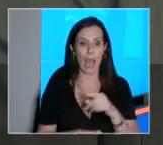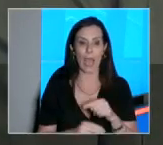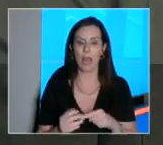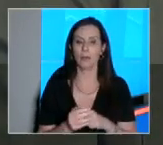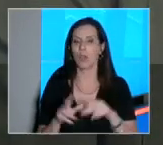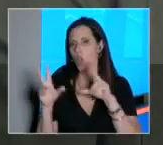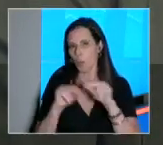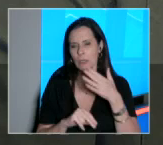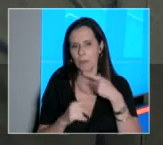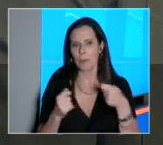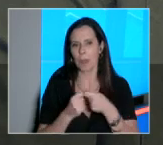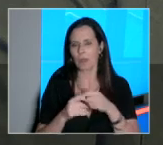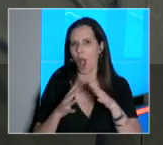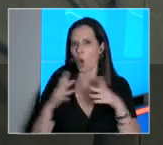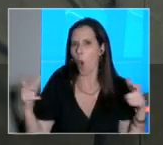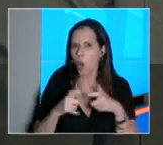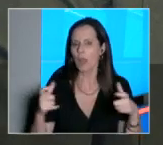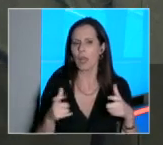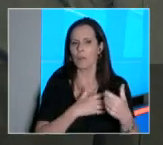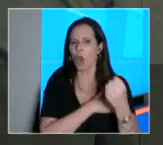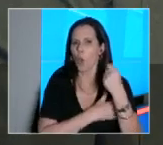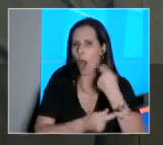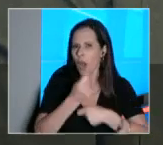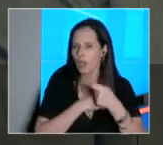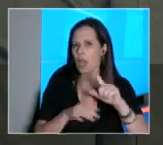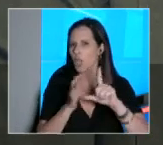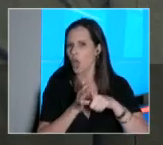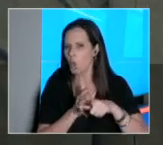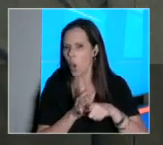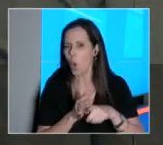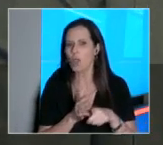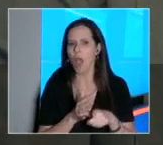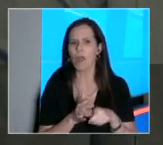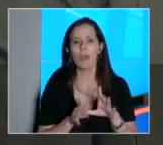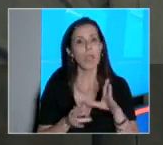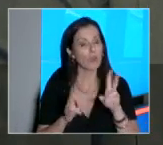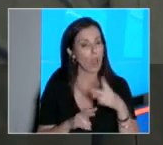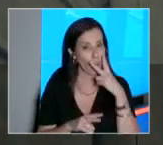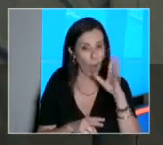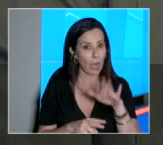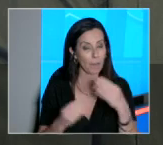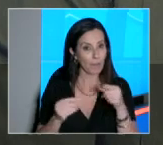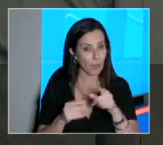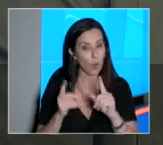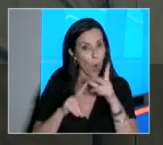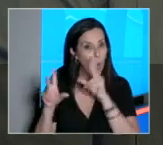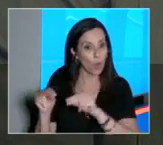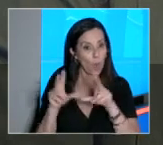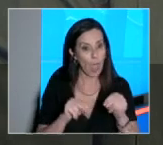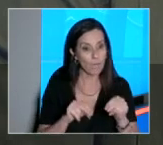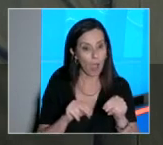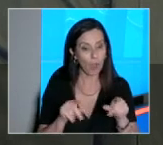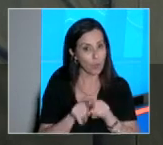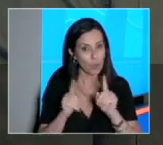כן? דומות לישראל מבחינת סדר הגודל שלהם, העוצמה הכלכלית, טכנולוגית וכולי שלהם, האם אפשר לראות גם תופעה דומה של